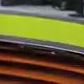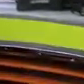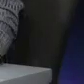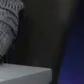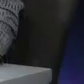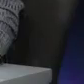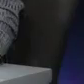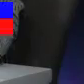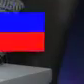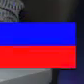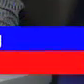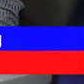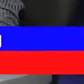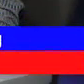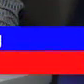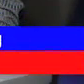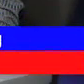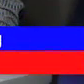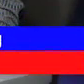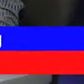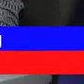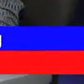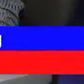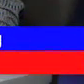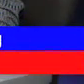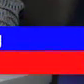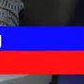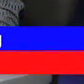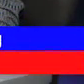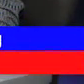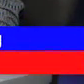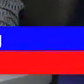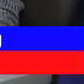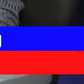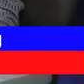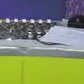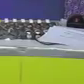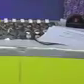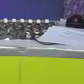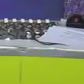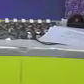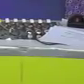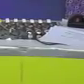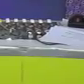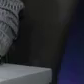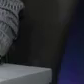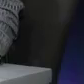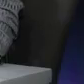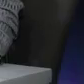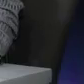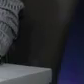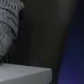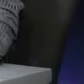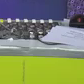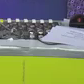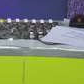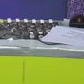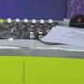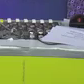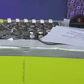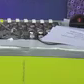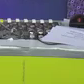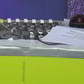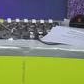bata. Yung mga nakarang araw na hindi ka mahagilap ng nanay mo, saan ka tumutuloy? Sa tita ko po.